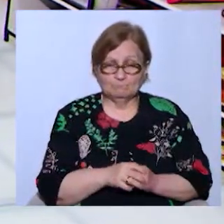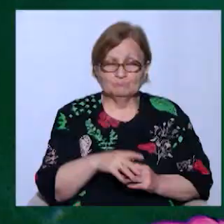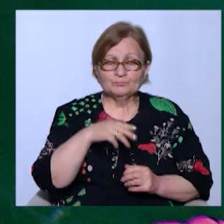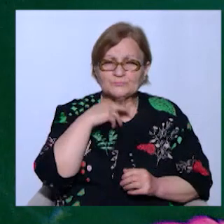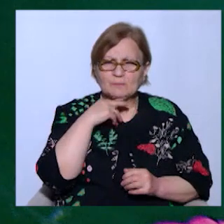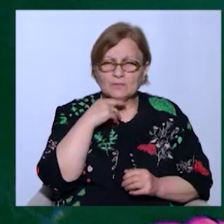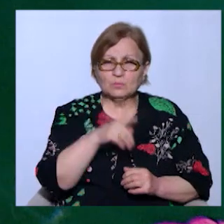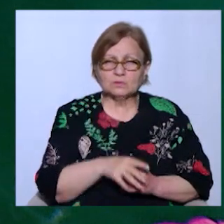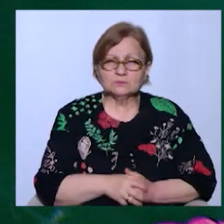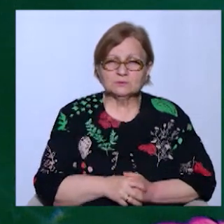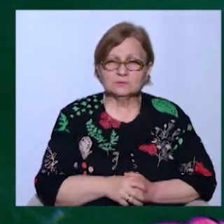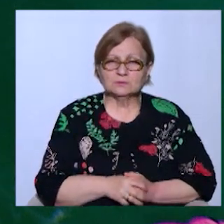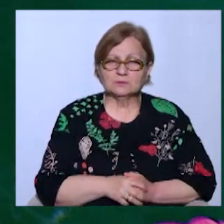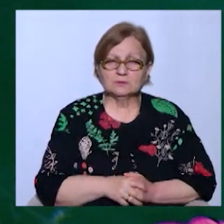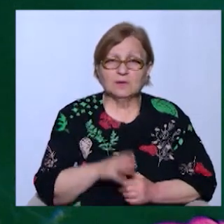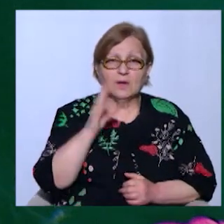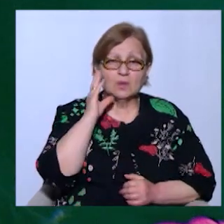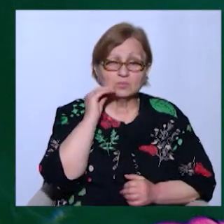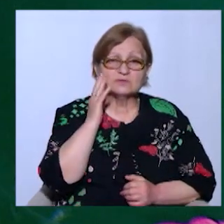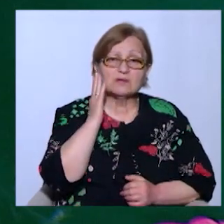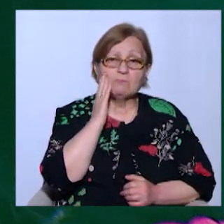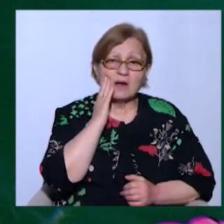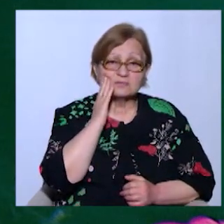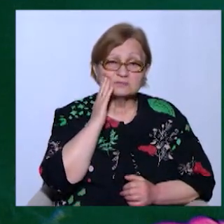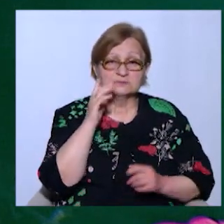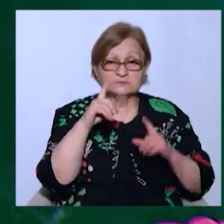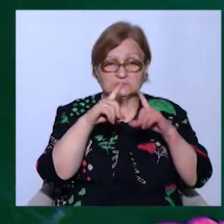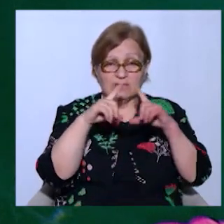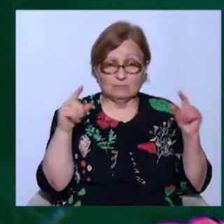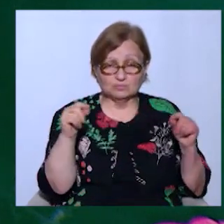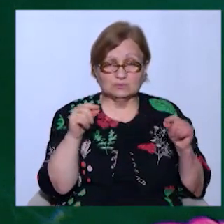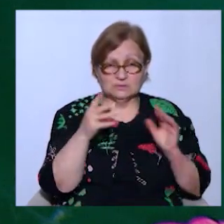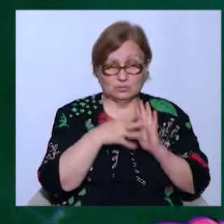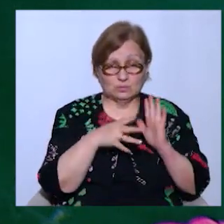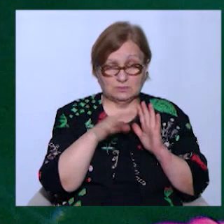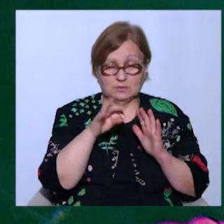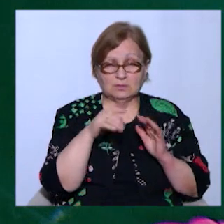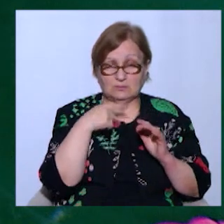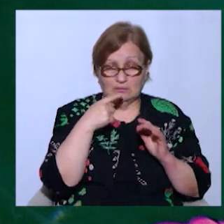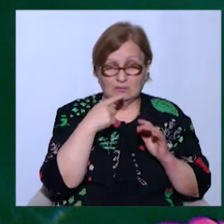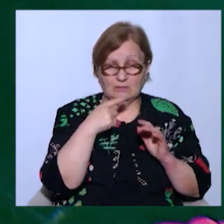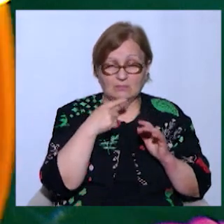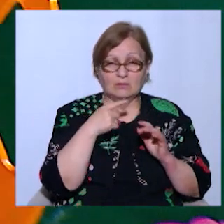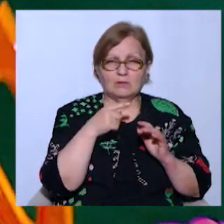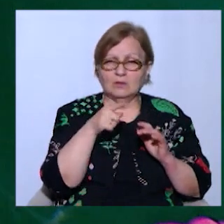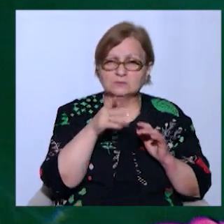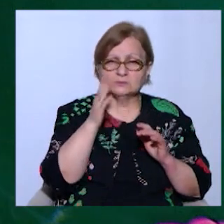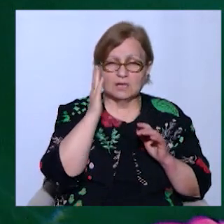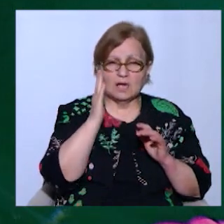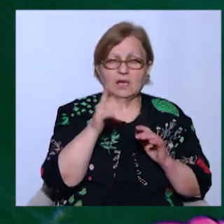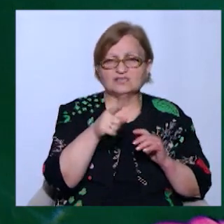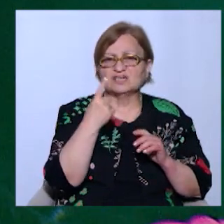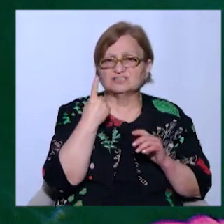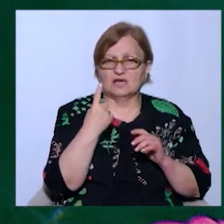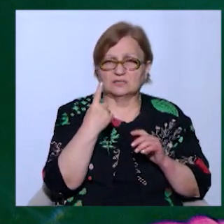საყურადღებო რამ, როდესაც მართკუთხა სამკუთხედზე მაქვს ლაპარაკი, ცხადია, იქ უნდა იყოს მართი კუთხე და ეს ერთადერთი.